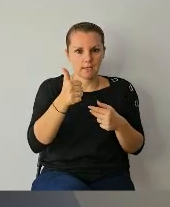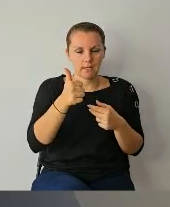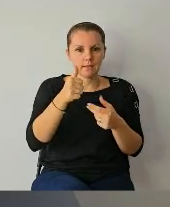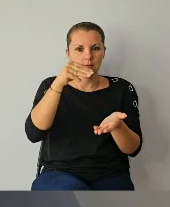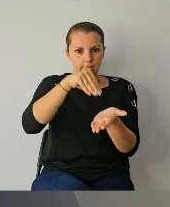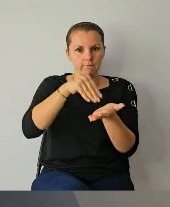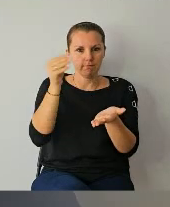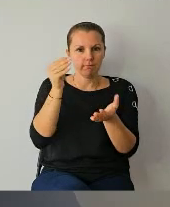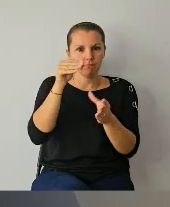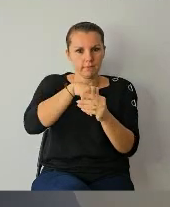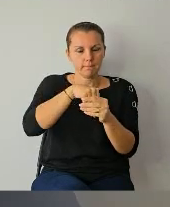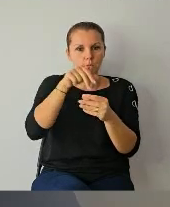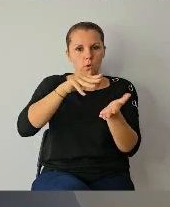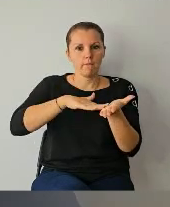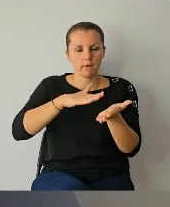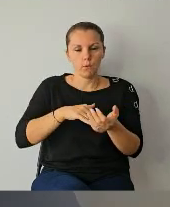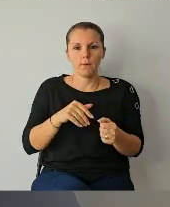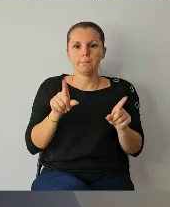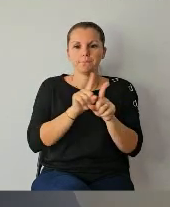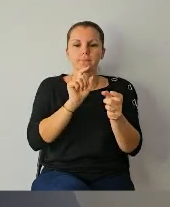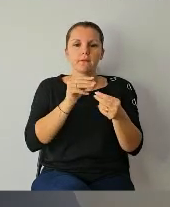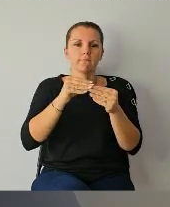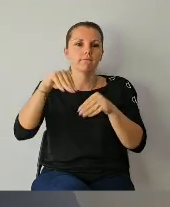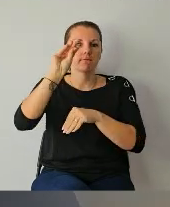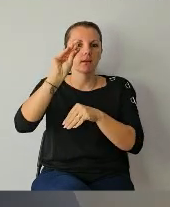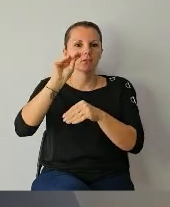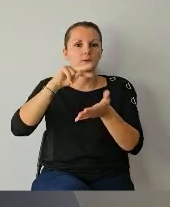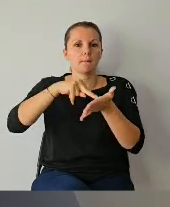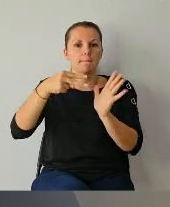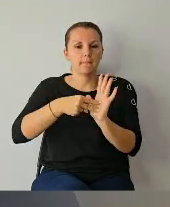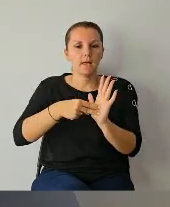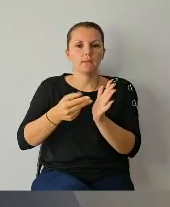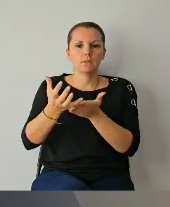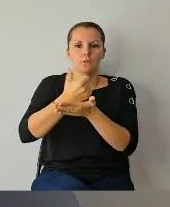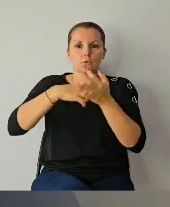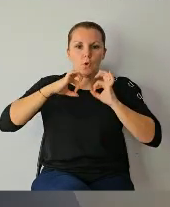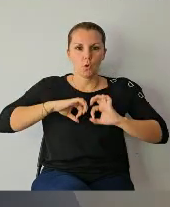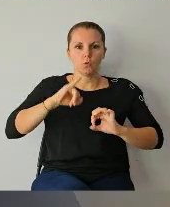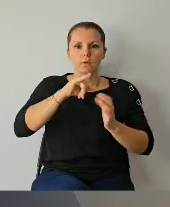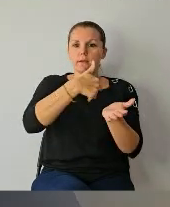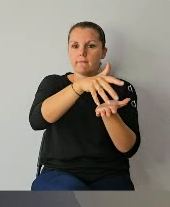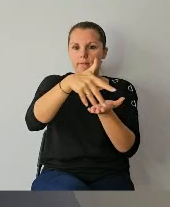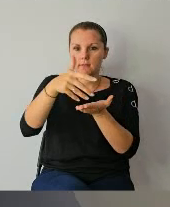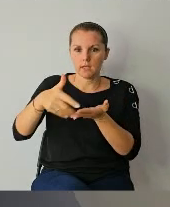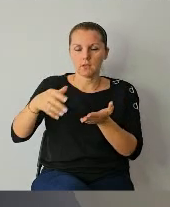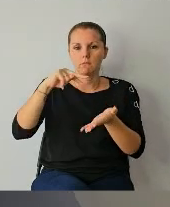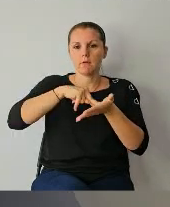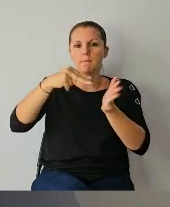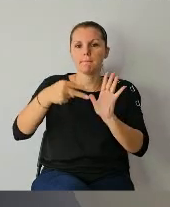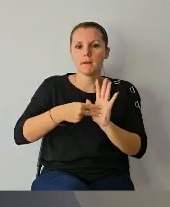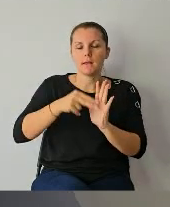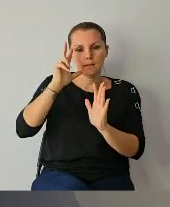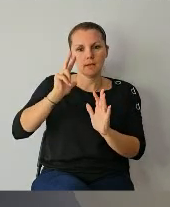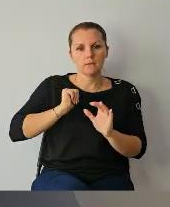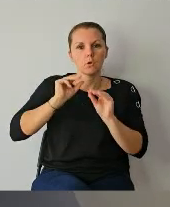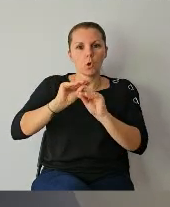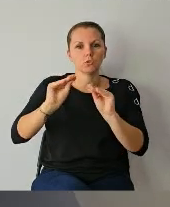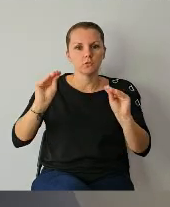niniejszej uchwały. Zwiększa się plan dochodów i wydatków nimi finansowanych w planie jednostek oświatowych o